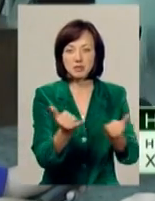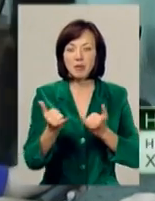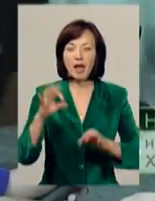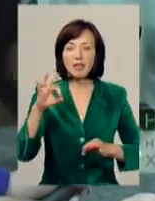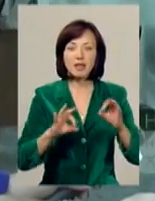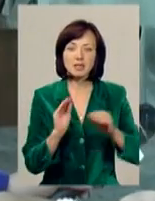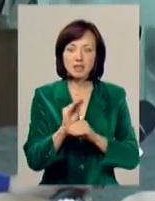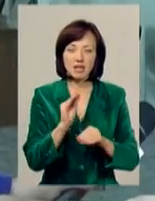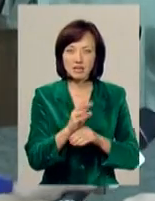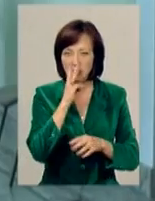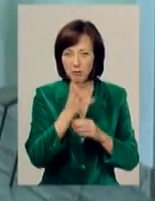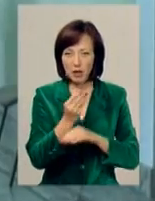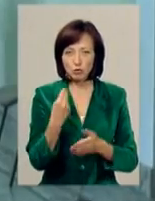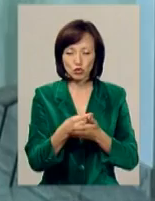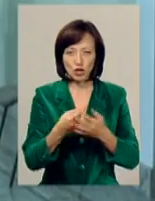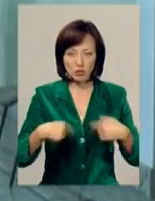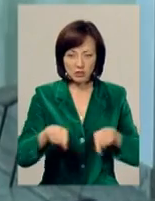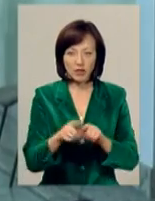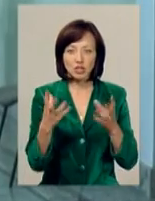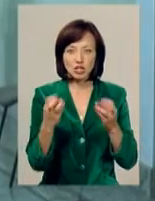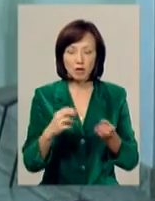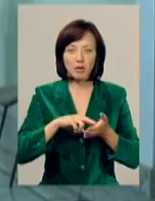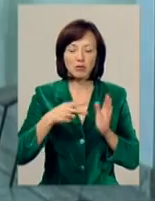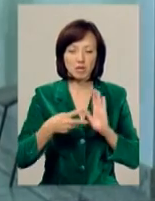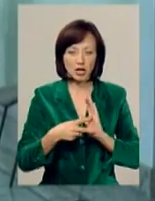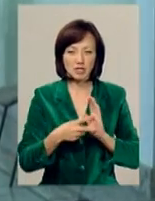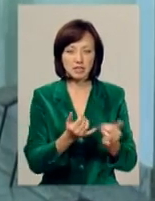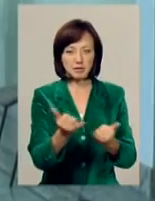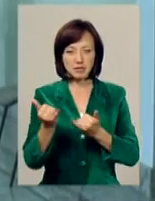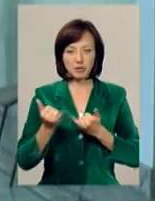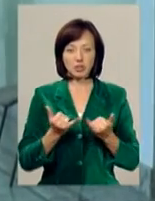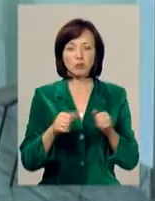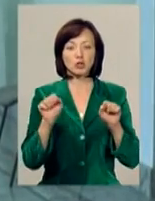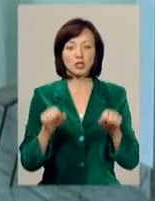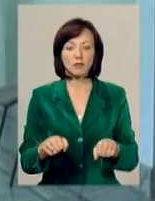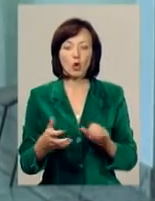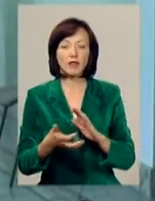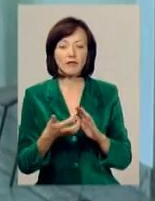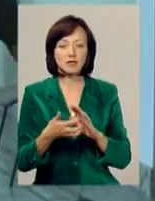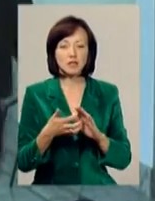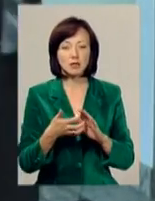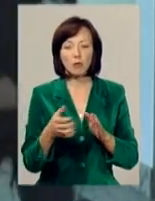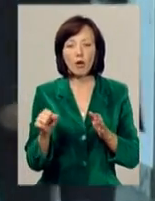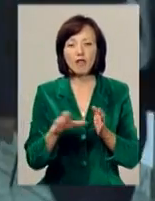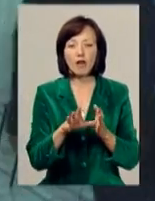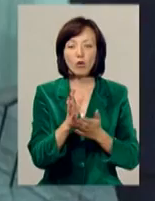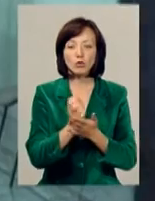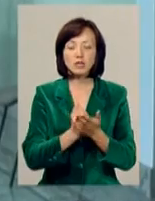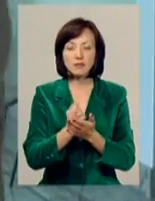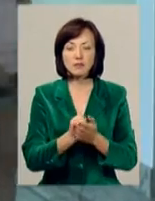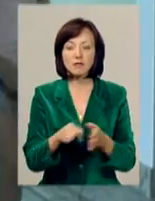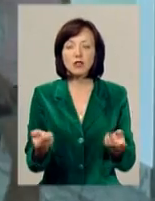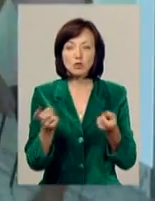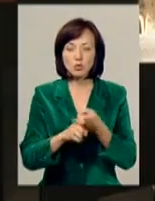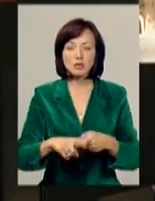заробітної плати бюджетної сфери крім того передбачається забезпечення можливого дефіциту по енергоносіях в зв'язку з